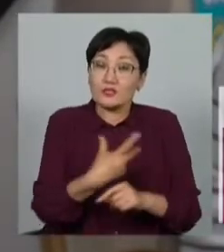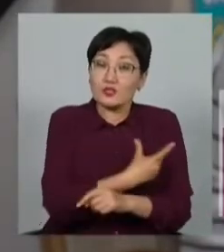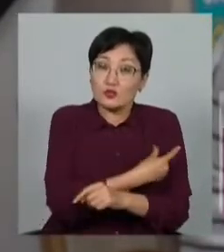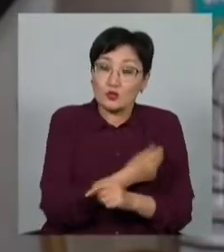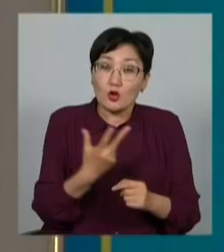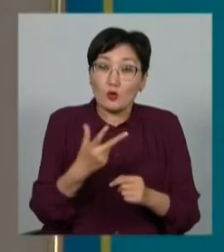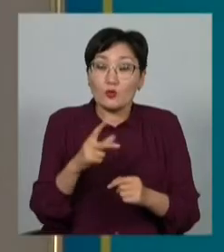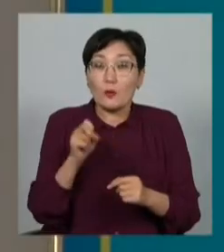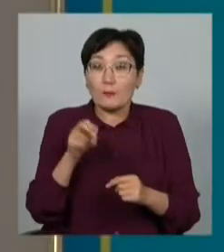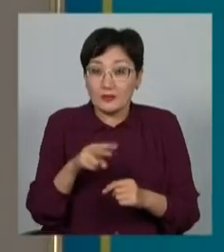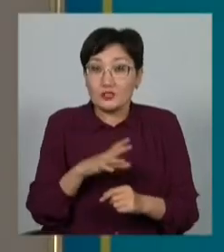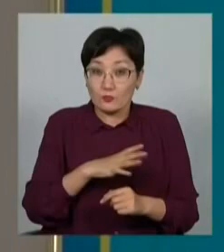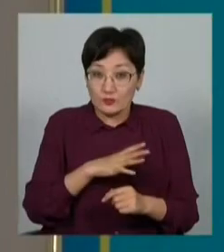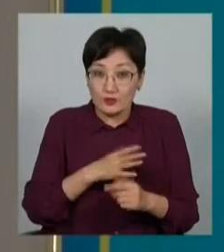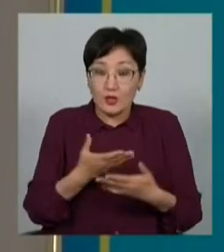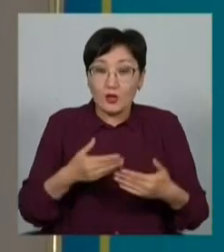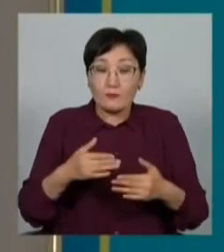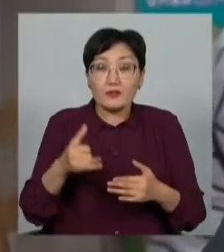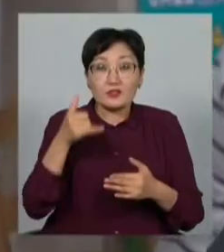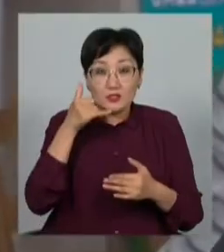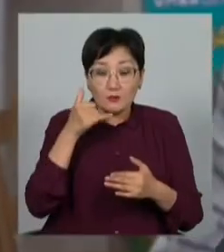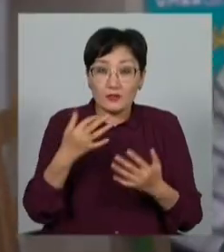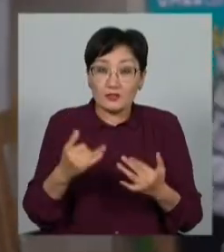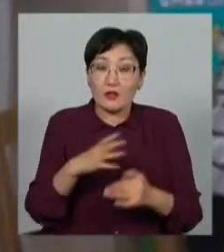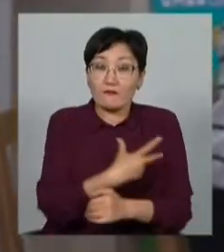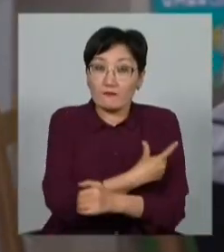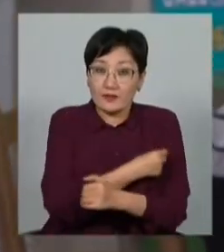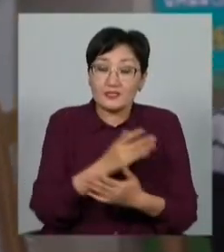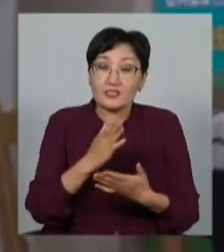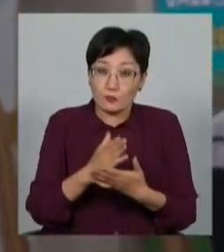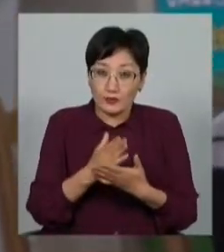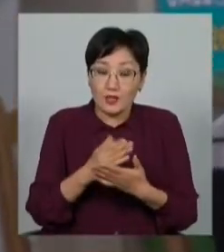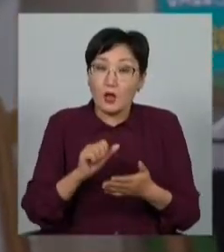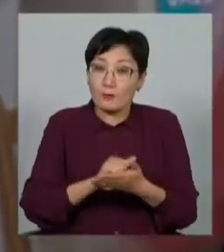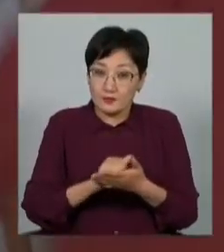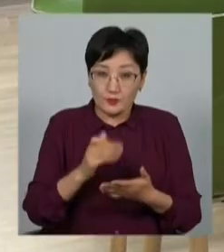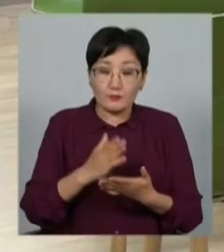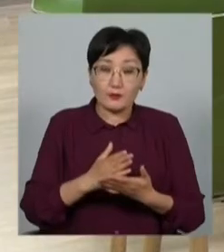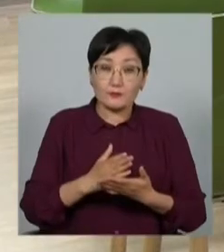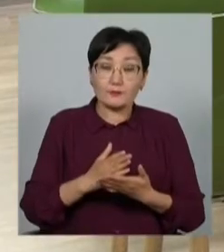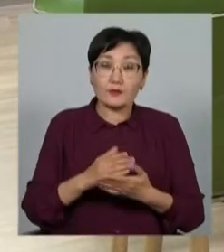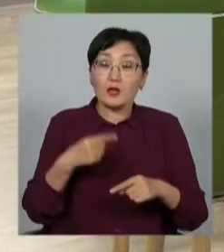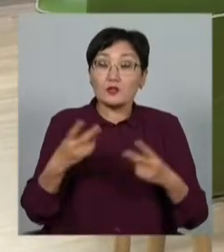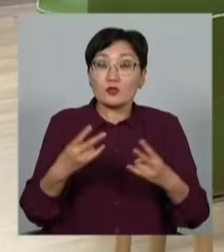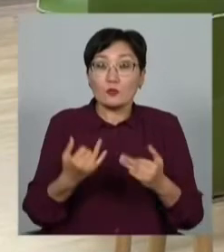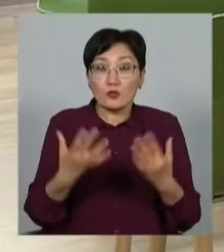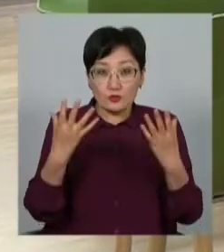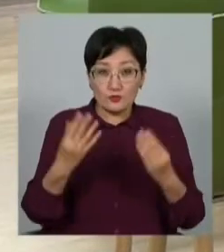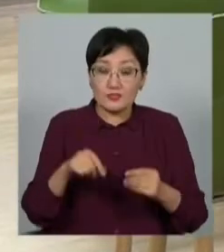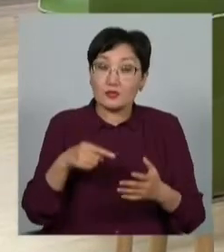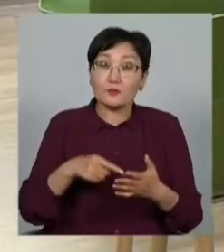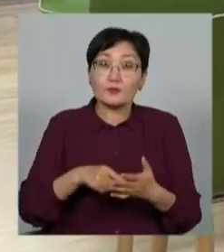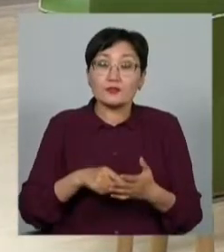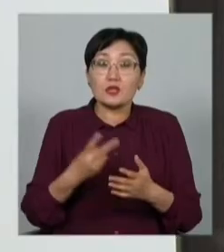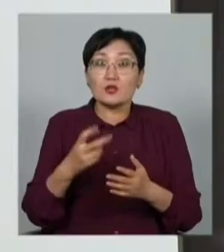компонентті 3-ші сәуірде еккіздім. Менің телефонымда қазір вакцина алғаным туралы паспортымда бар. Айта кетейін, бүгінгі таңда